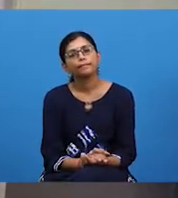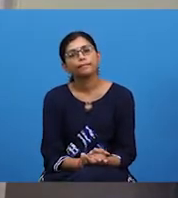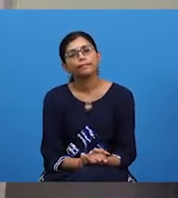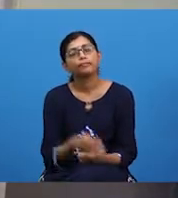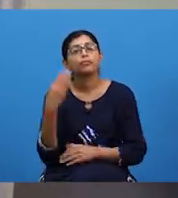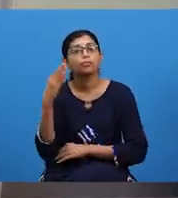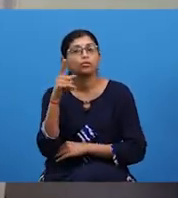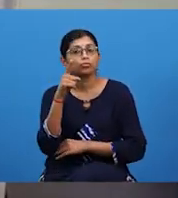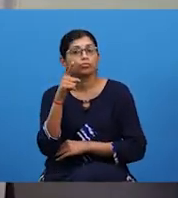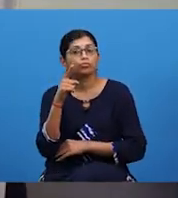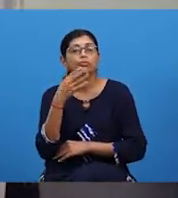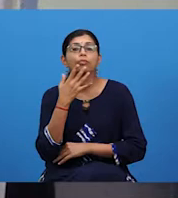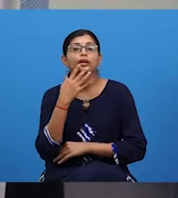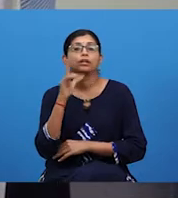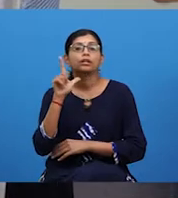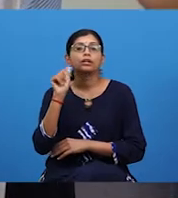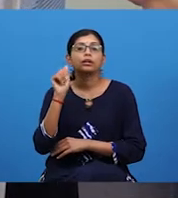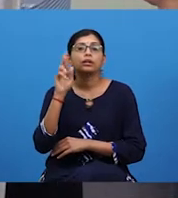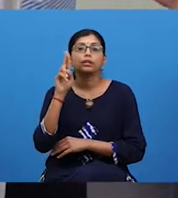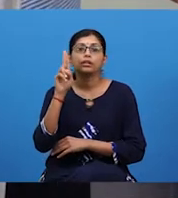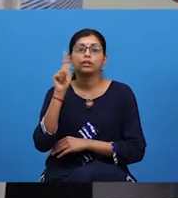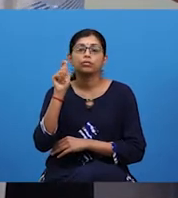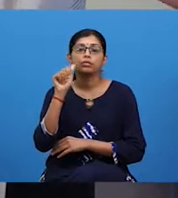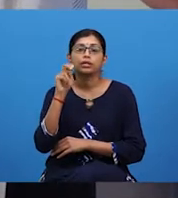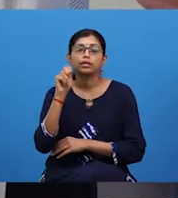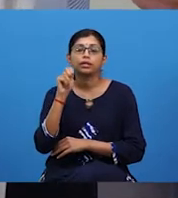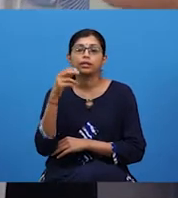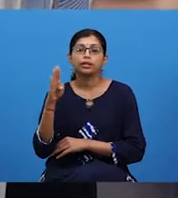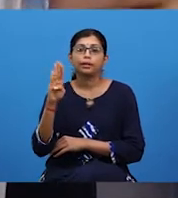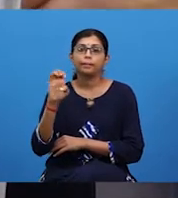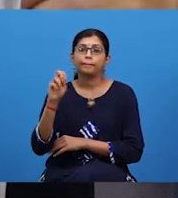larutan magnetik untuk ujian glukosa.